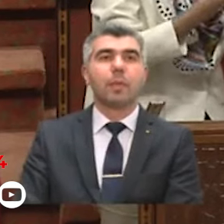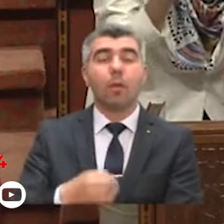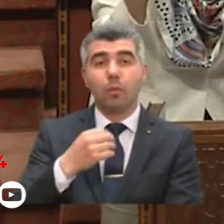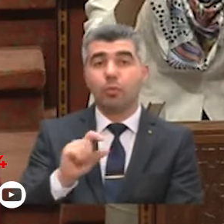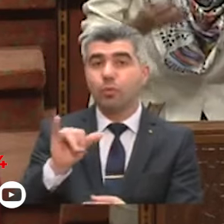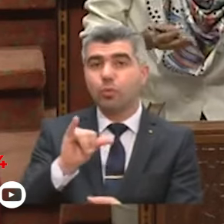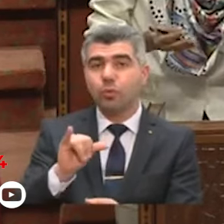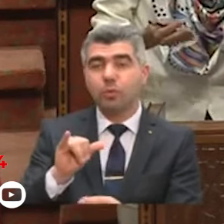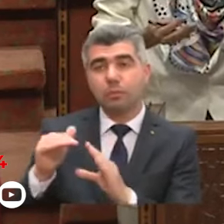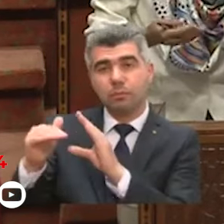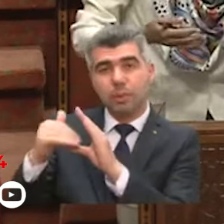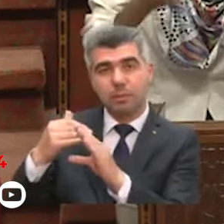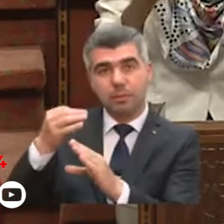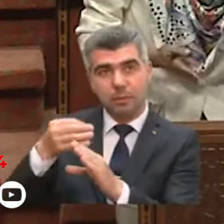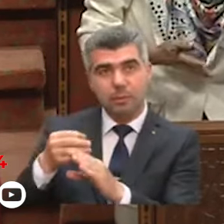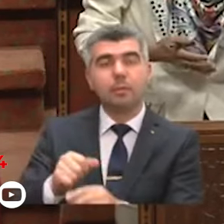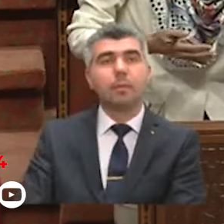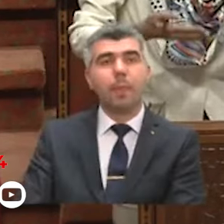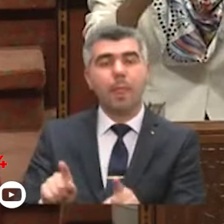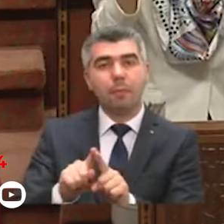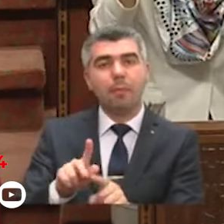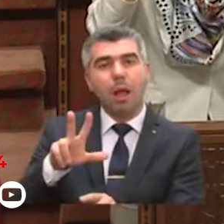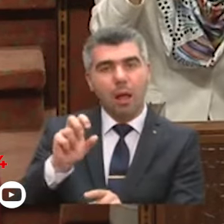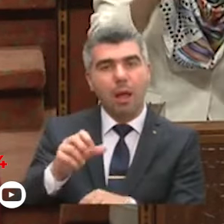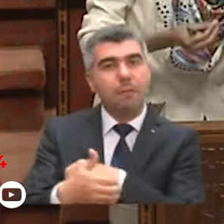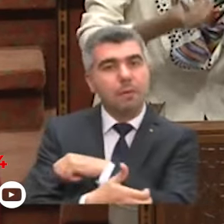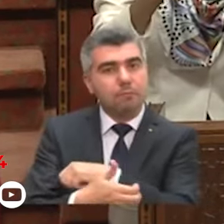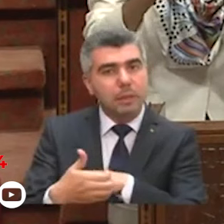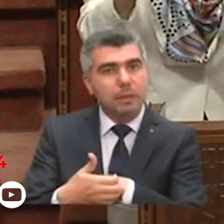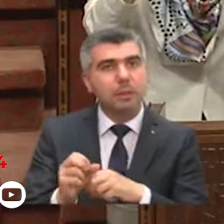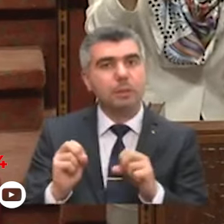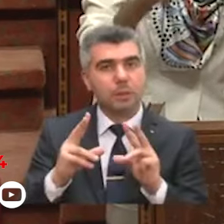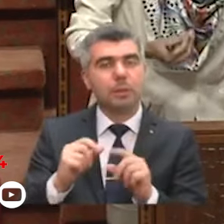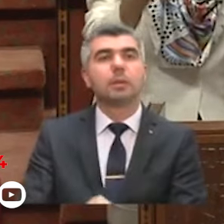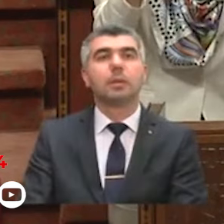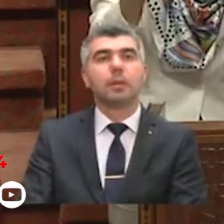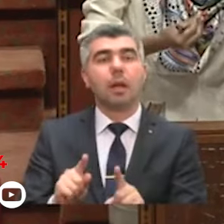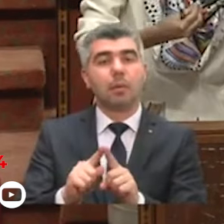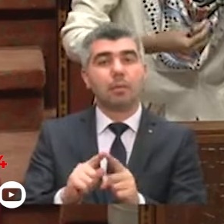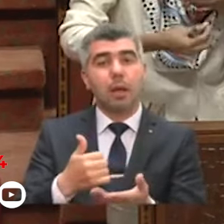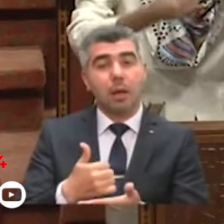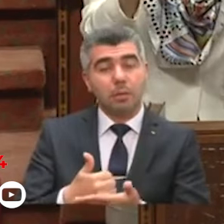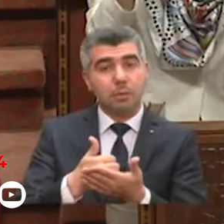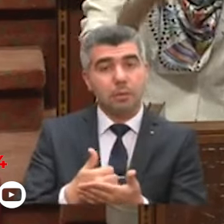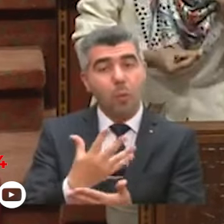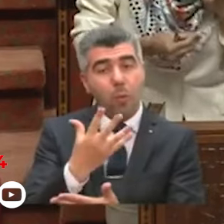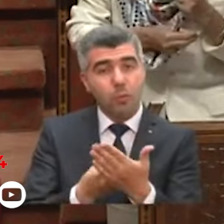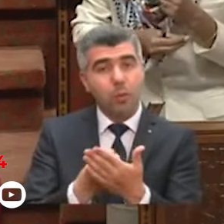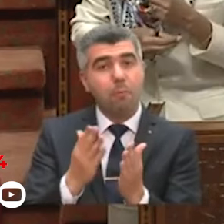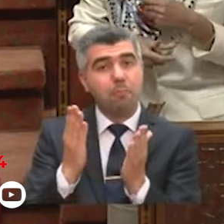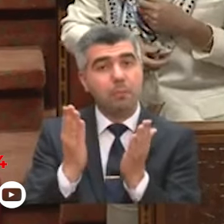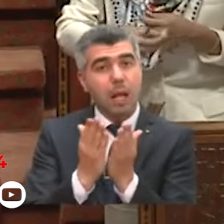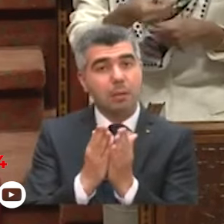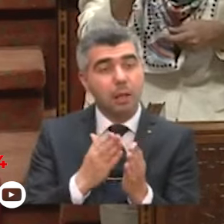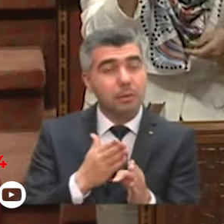شنو دخل. حنا واعيين بالفقر، والوقت اللي غتصيفط لواحد الوليد المدرسه هي فاش غادي